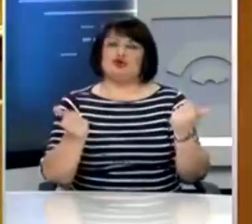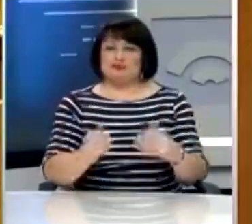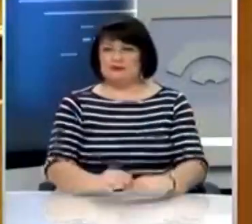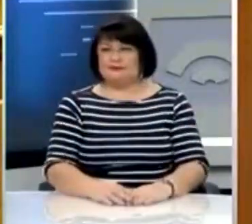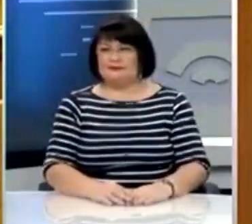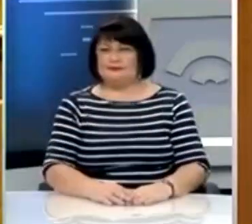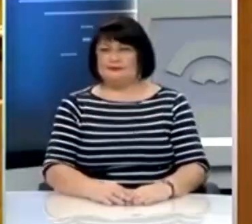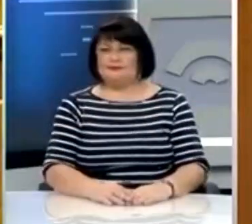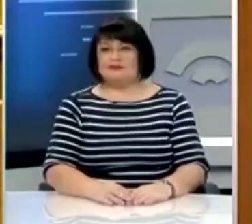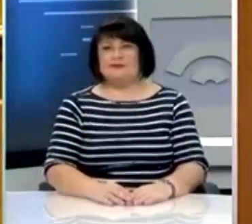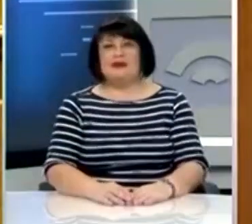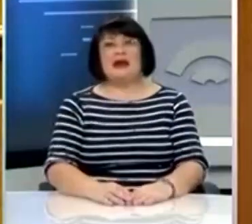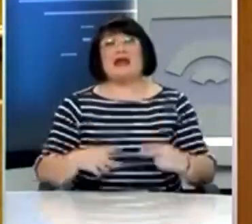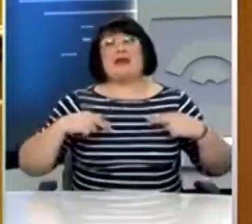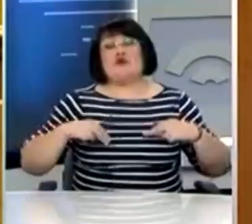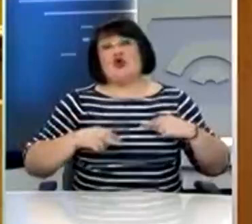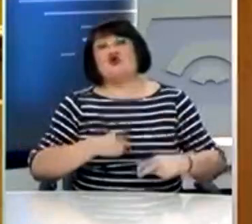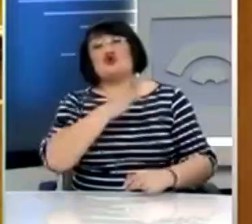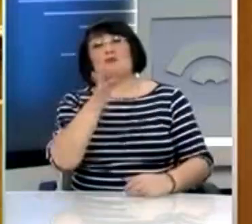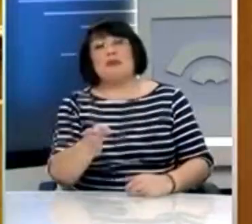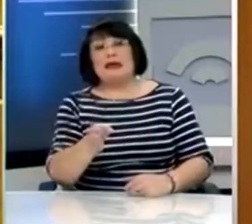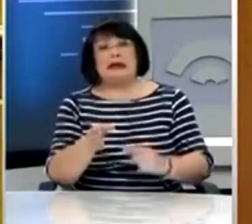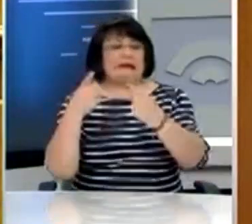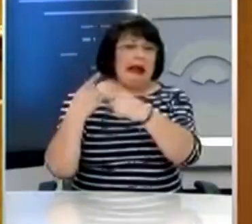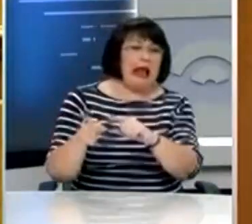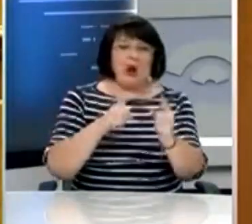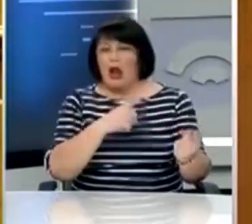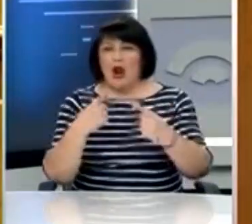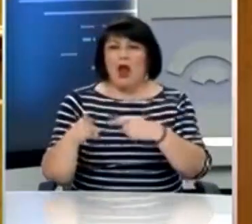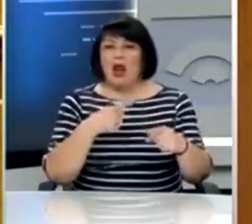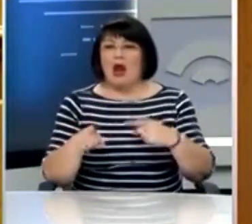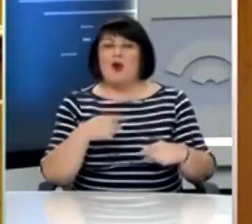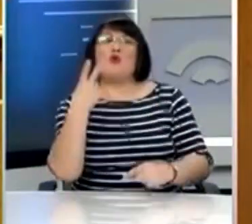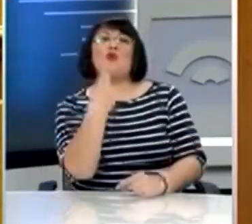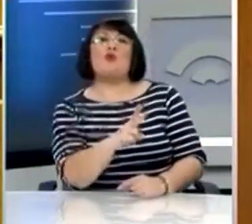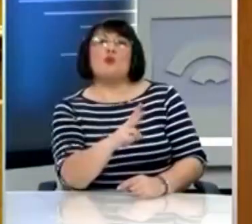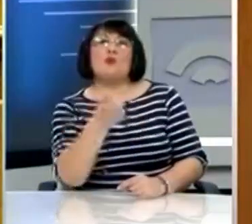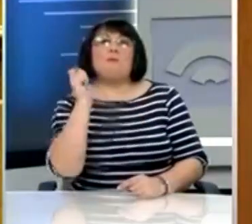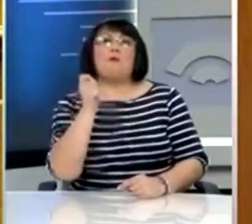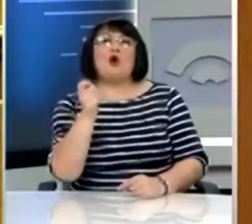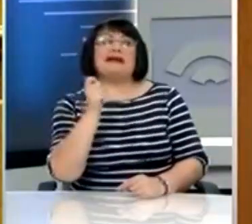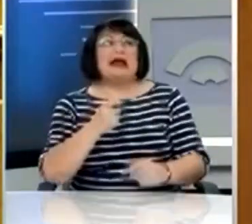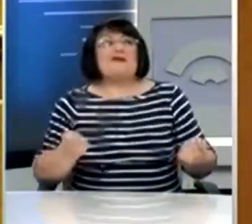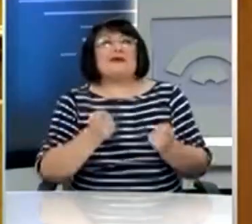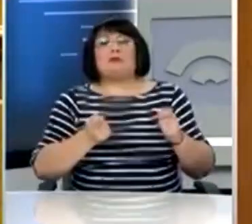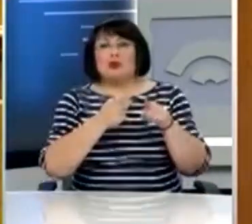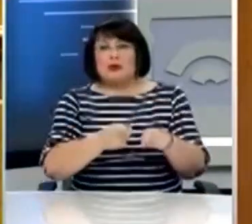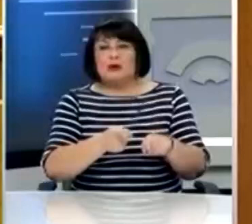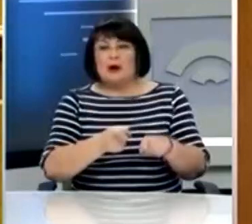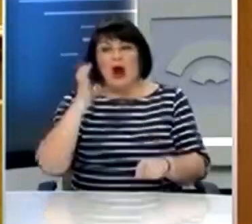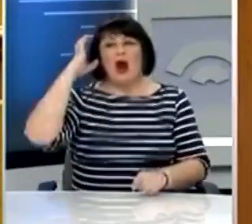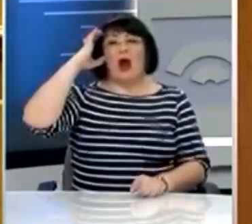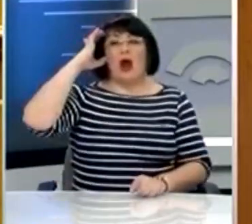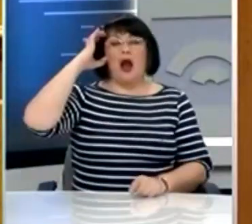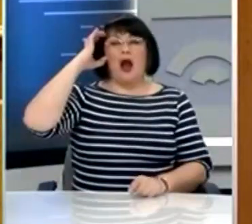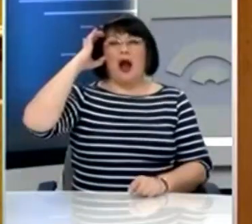Όταν όμως και αυτός βρέθηκε μπροστά στις αντιφάσεις των δικών σας πολιτικών επιλογών, τότε θυμήθηκε